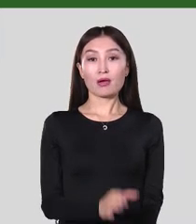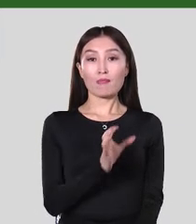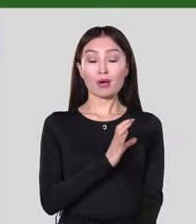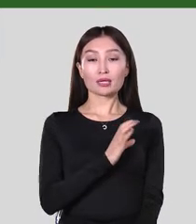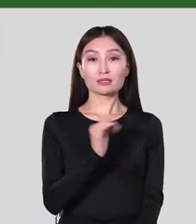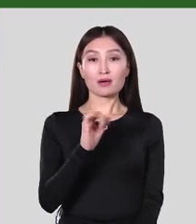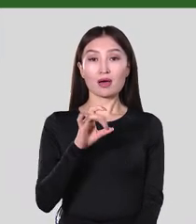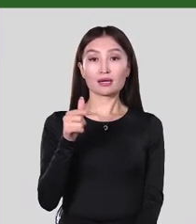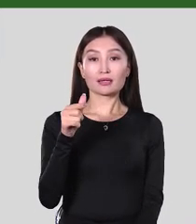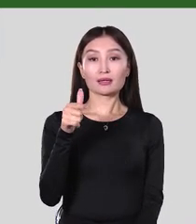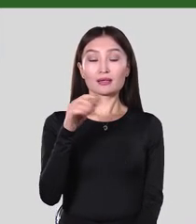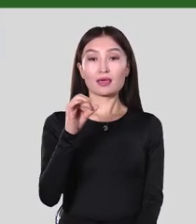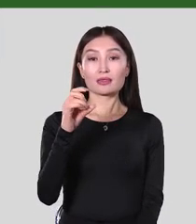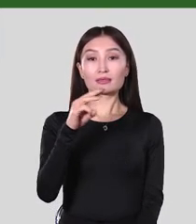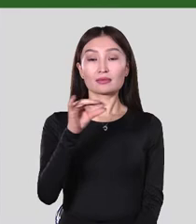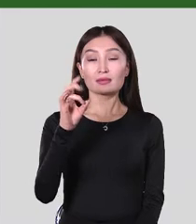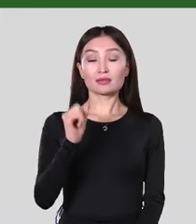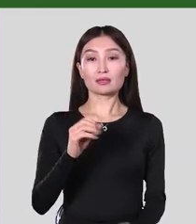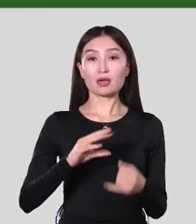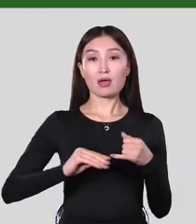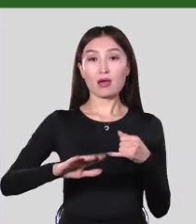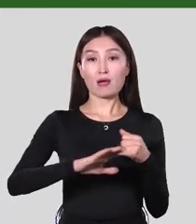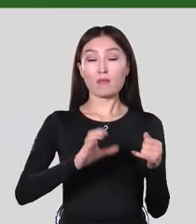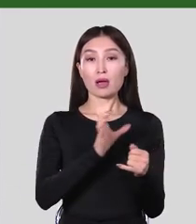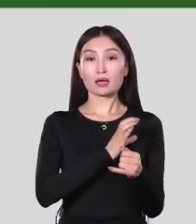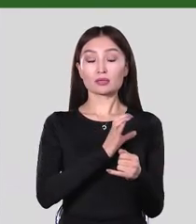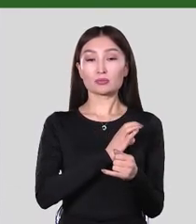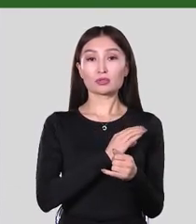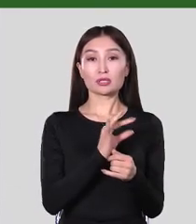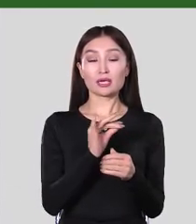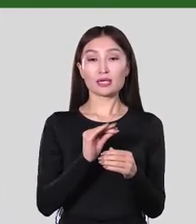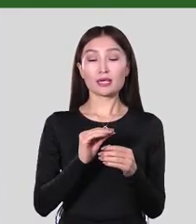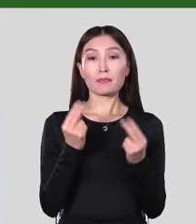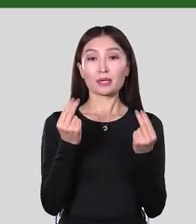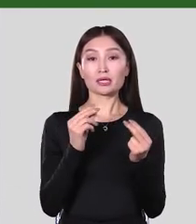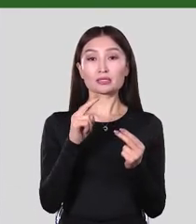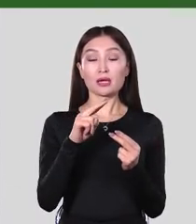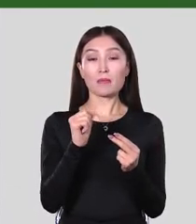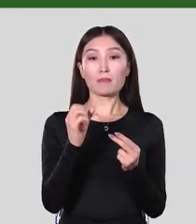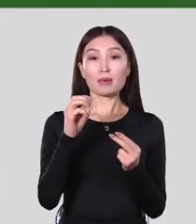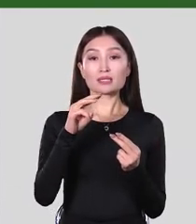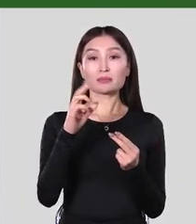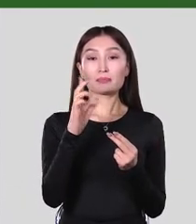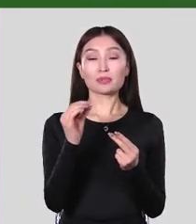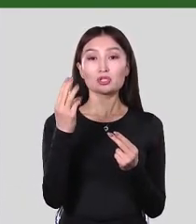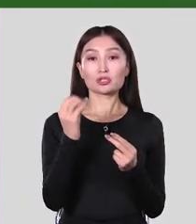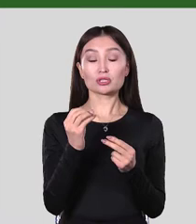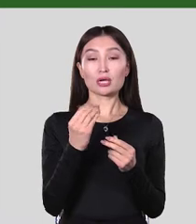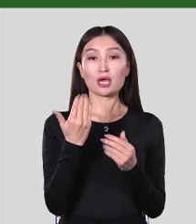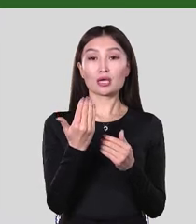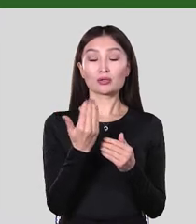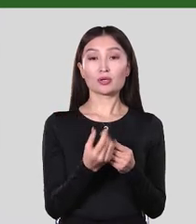Богатство Аргентины является плодороднейшей почвой и прекрасные пастбища. Уже давно в аргентинской